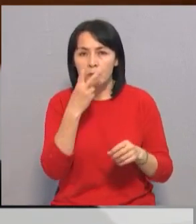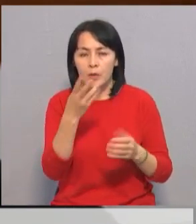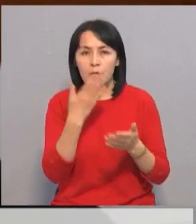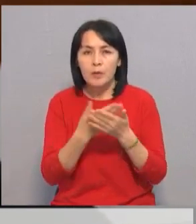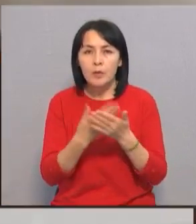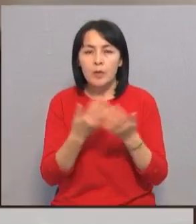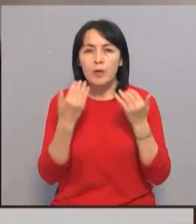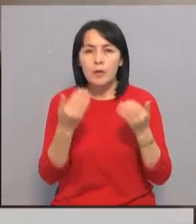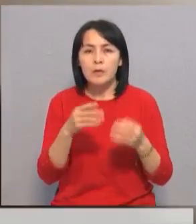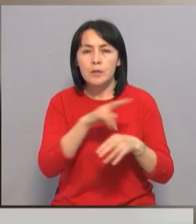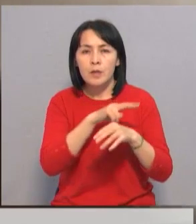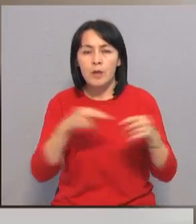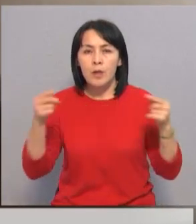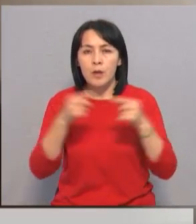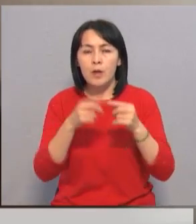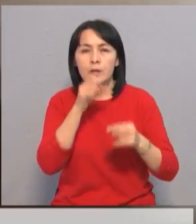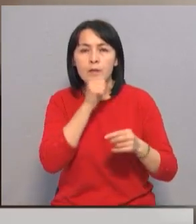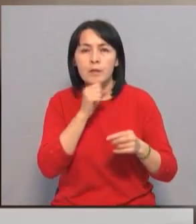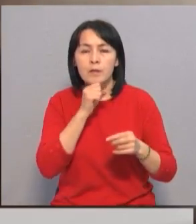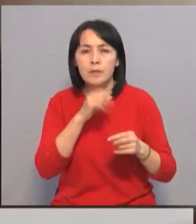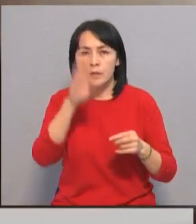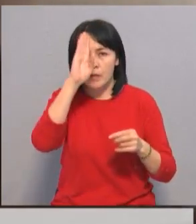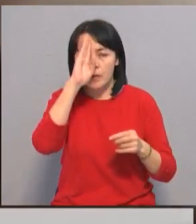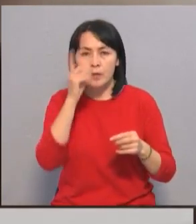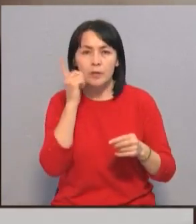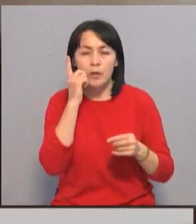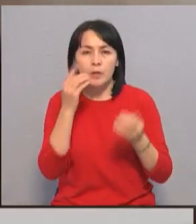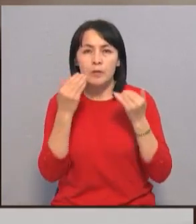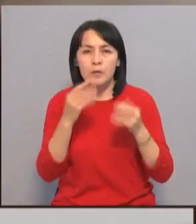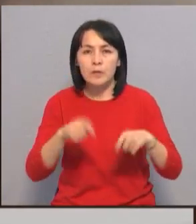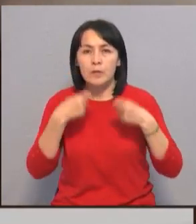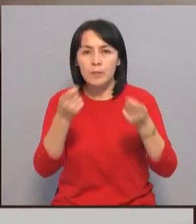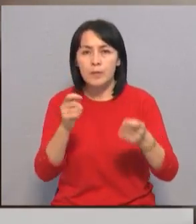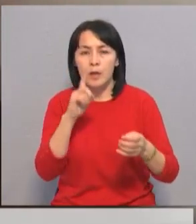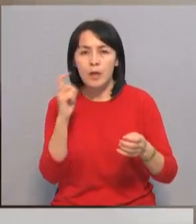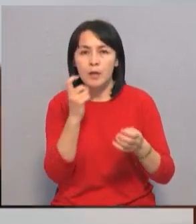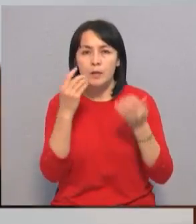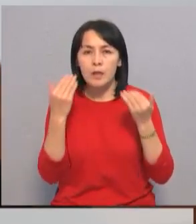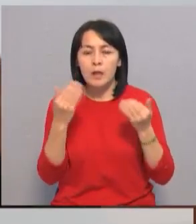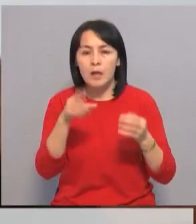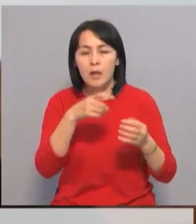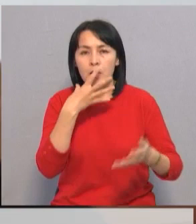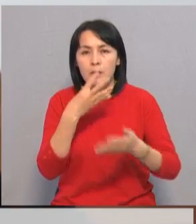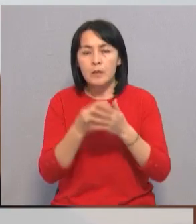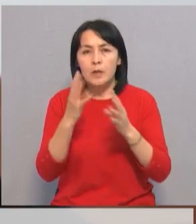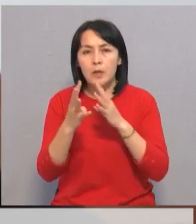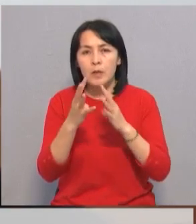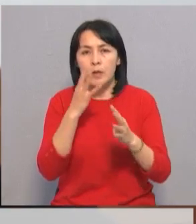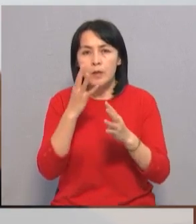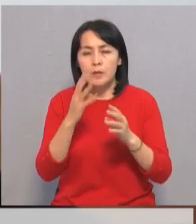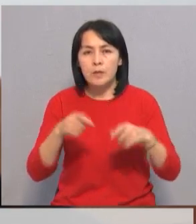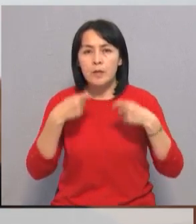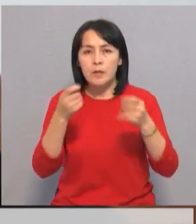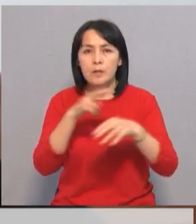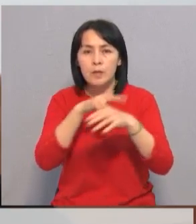результате принятых мер стражи порядка установили похитившего гаджет мужчину. Устройство вернули законной владелице. Горожанка, в свою очередь, направила в